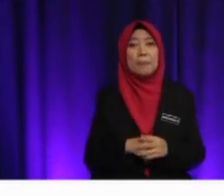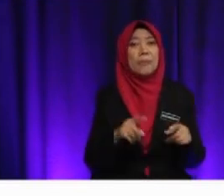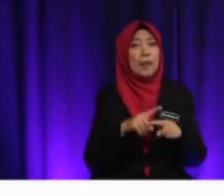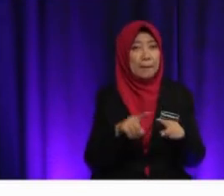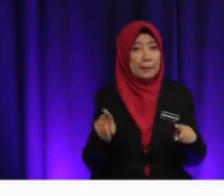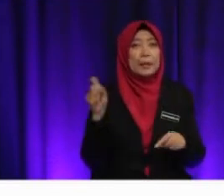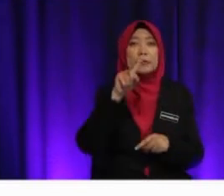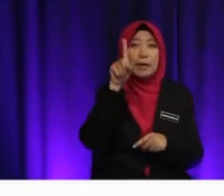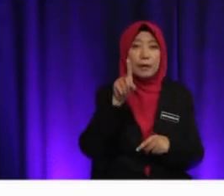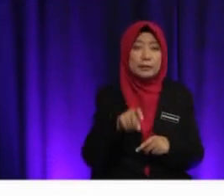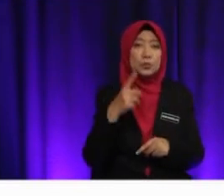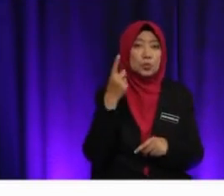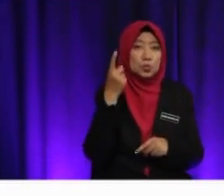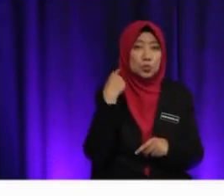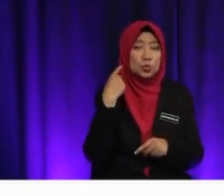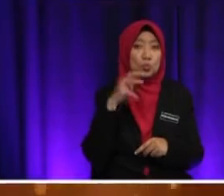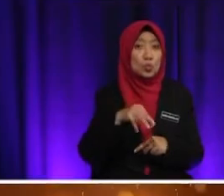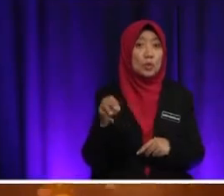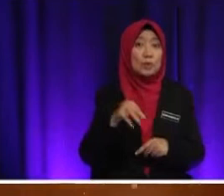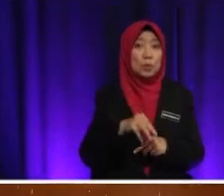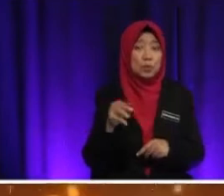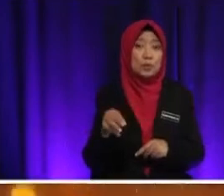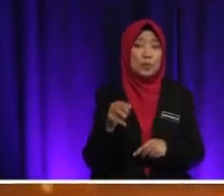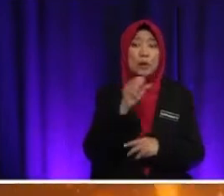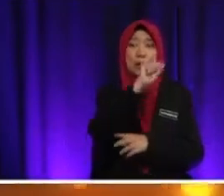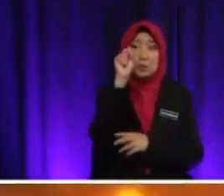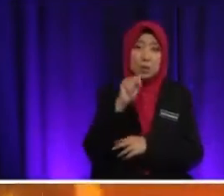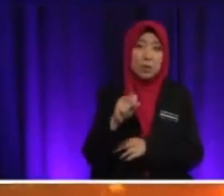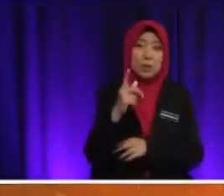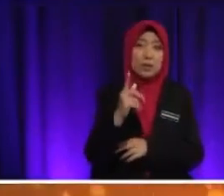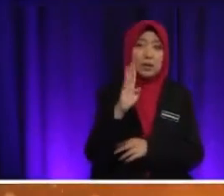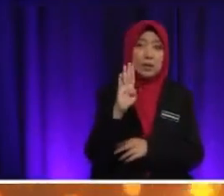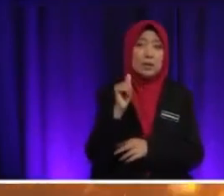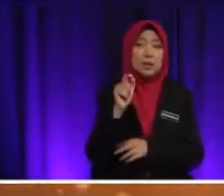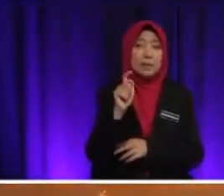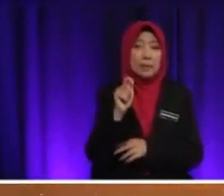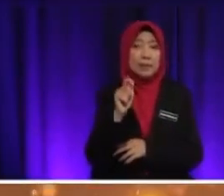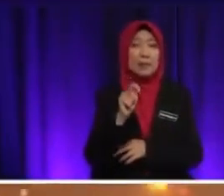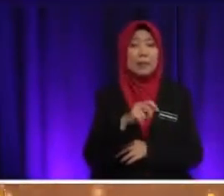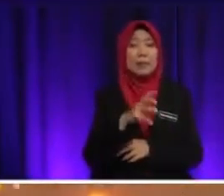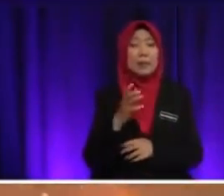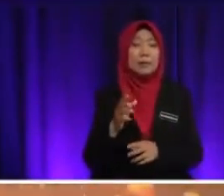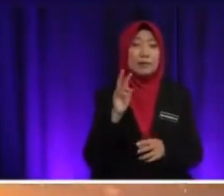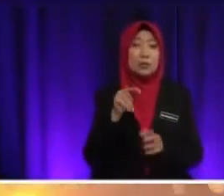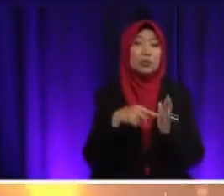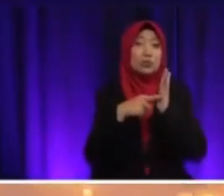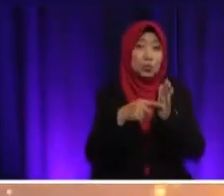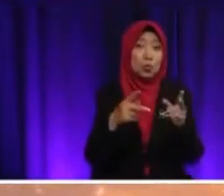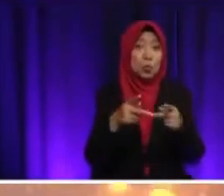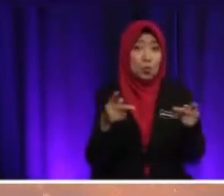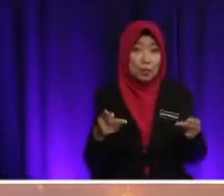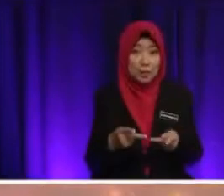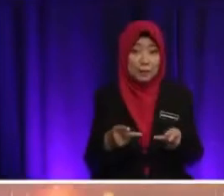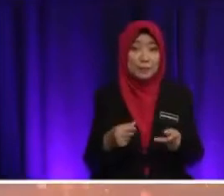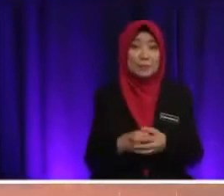dulu murid-murid ni, setakat ni soalan kebat susah ke senang? Kalau susah, tolong angkat lah. Macam mana ni? Merah kan dulu kan? Ustaz, saya tak pernah reti kan? Okay.